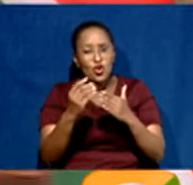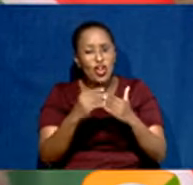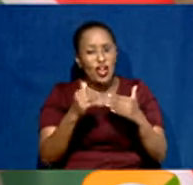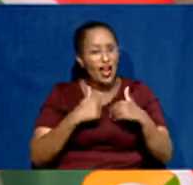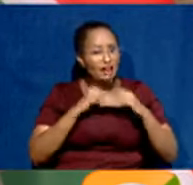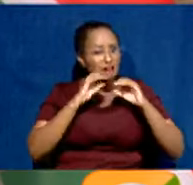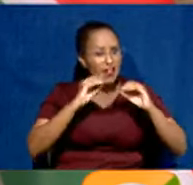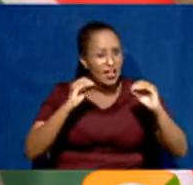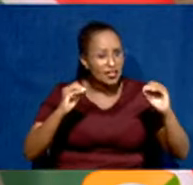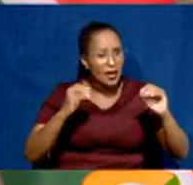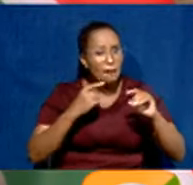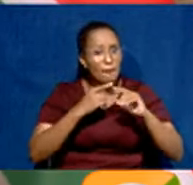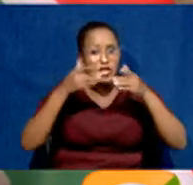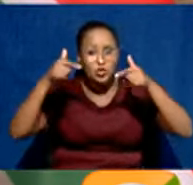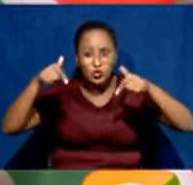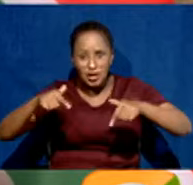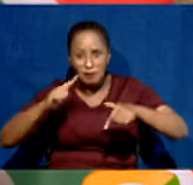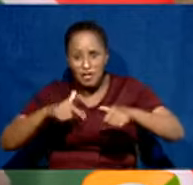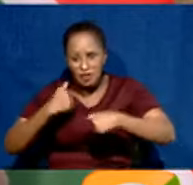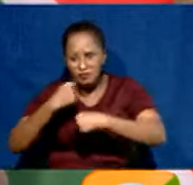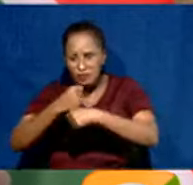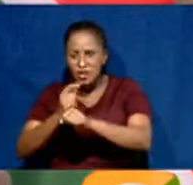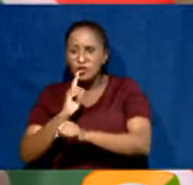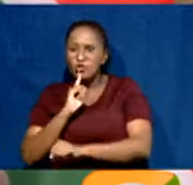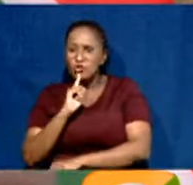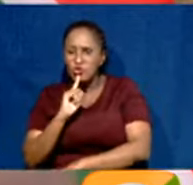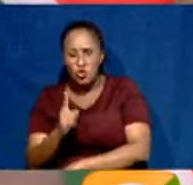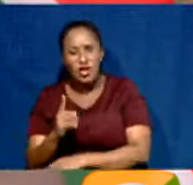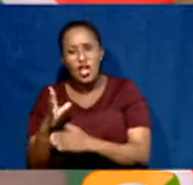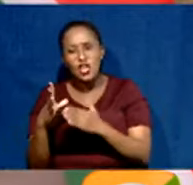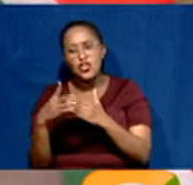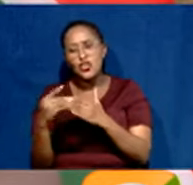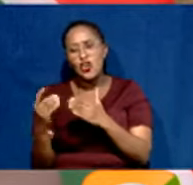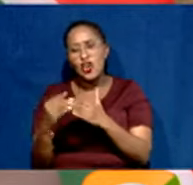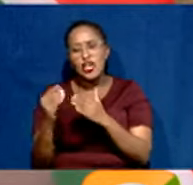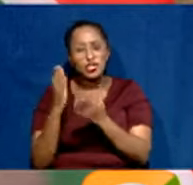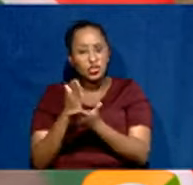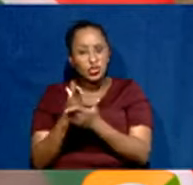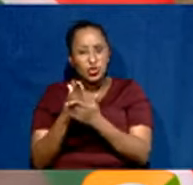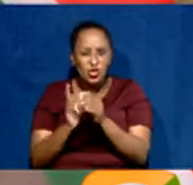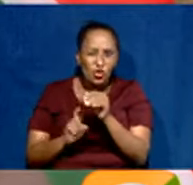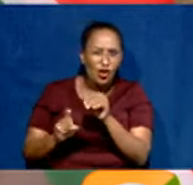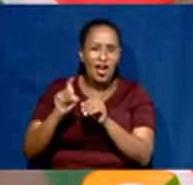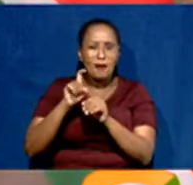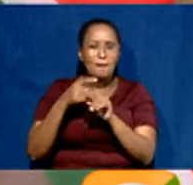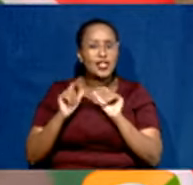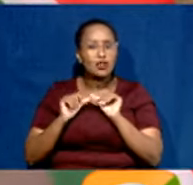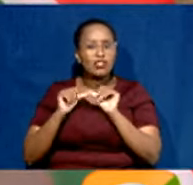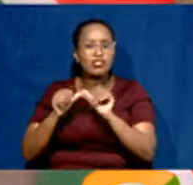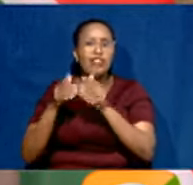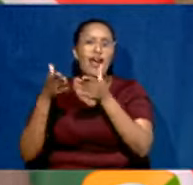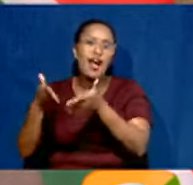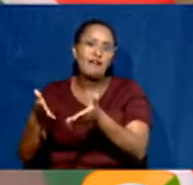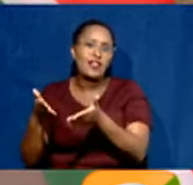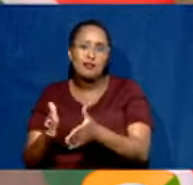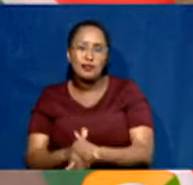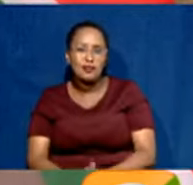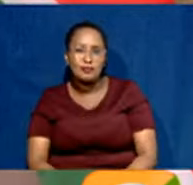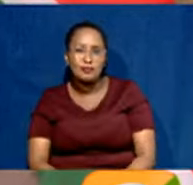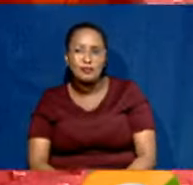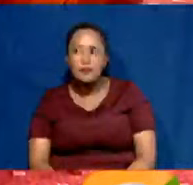market. Today, I have made sure that though the dollar is high, but it is available. Mheshimiwa